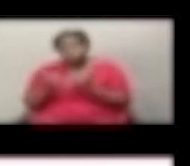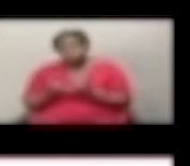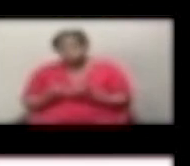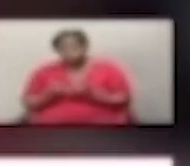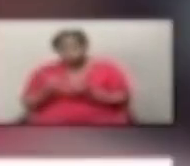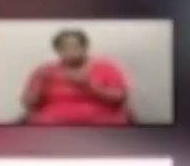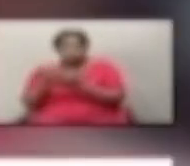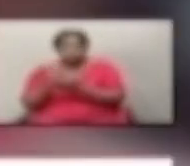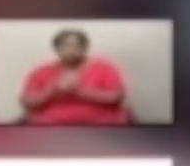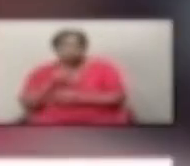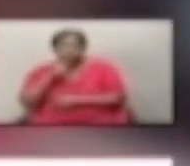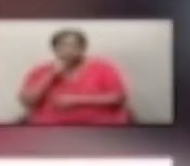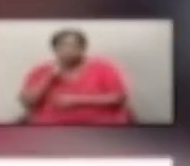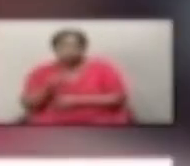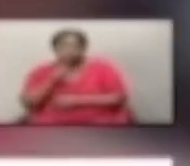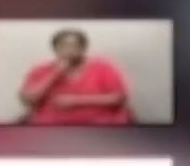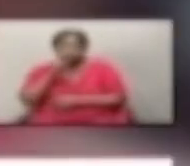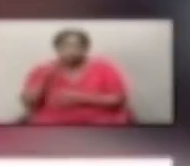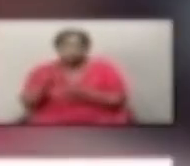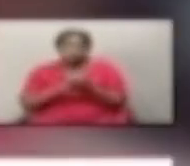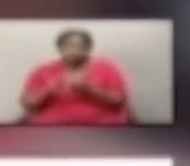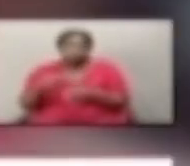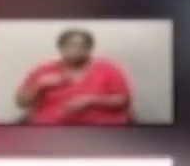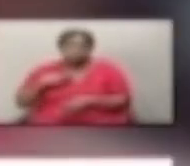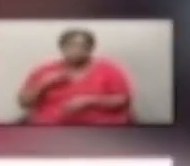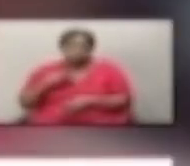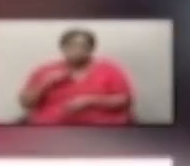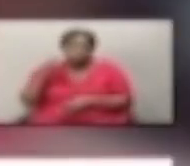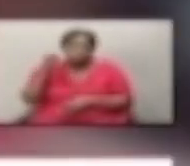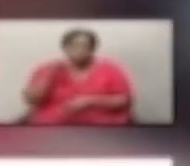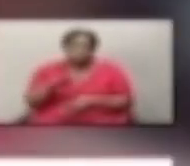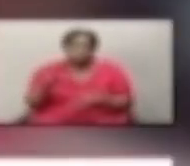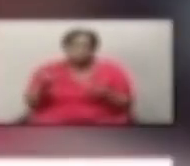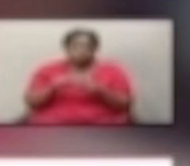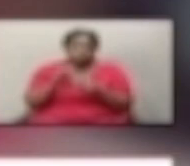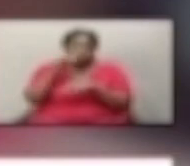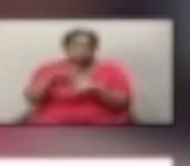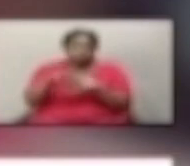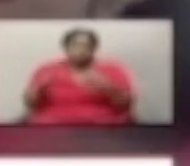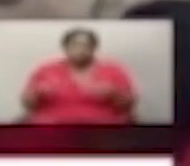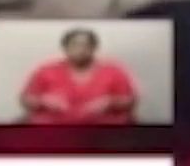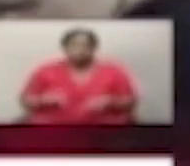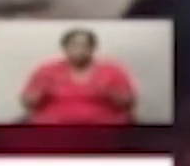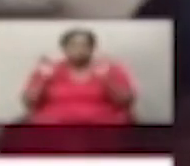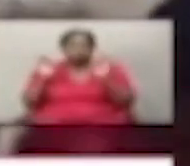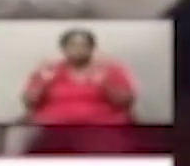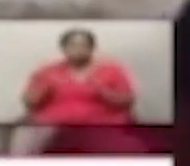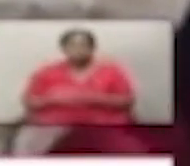Ssekabembe ye yamulagira okwambala engoye zino era oluvannyuma n'azigyamu.